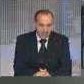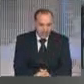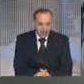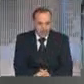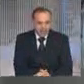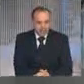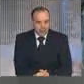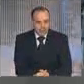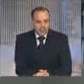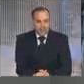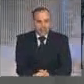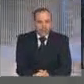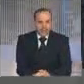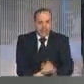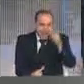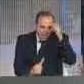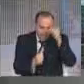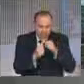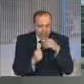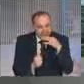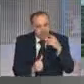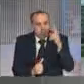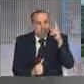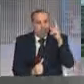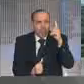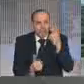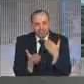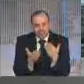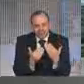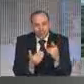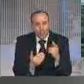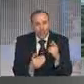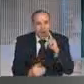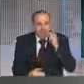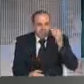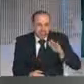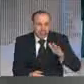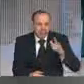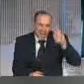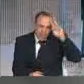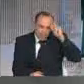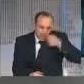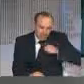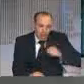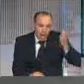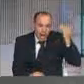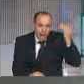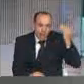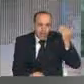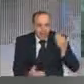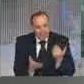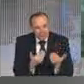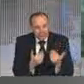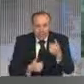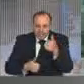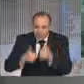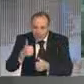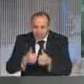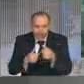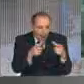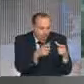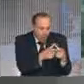الشريف اصوات الذكر ملات مقام الصحبي الجليل ابي زمعه البلويه معلنه عن انطلاق المسابقه